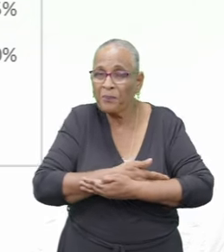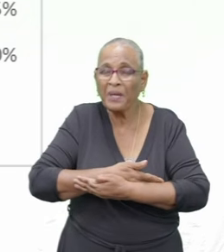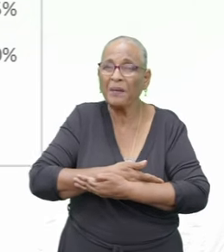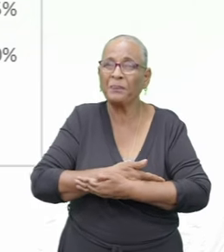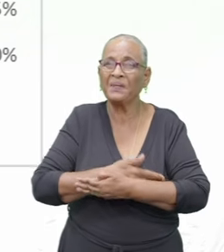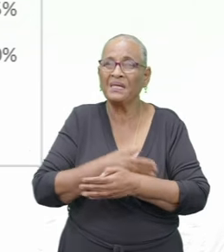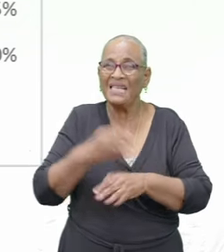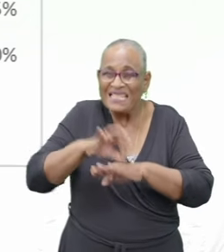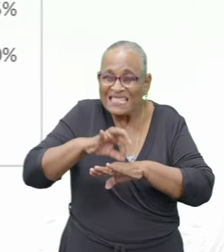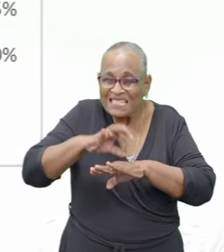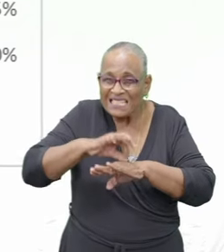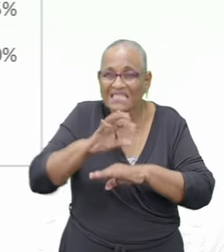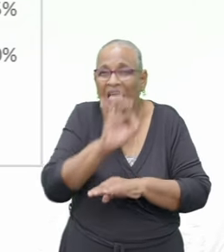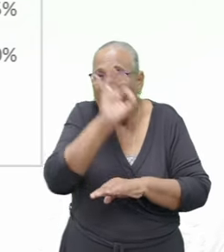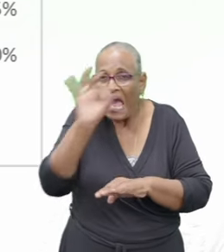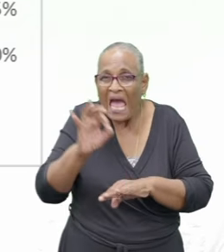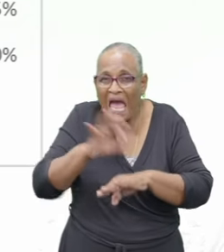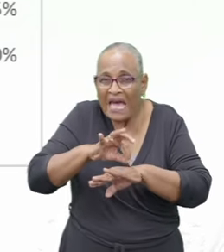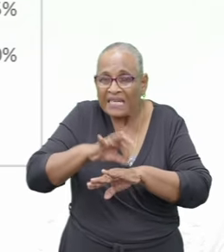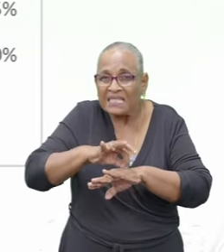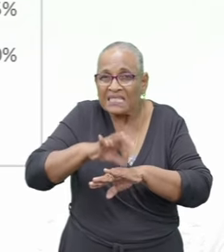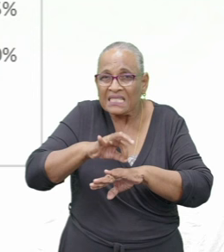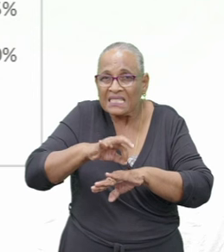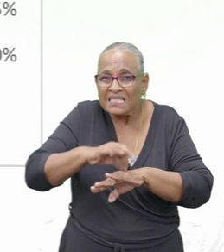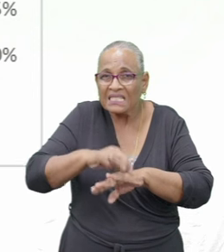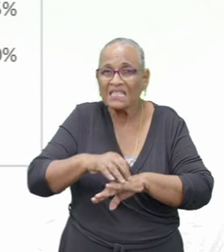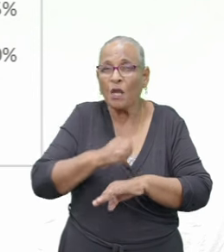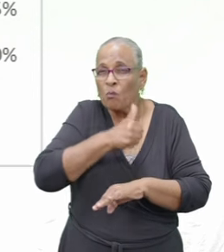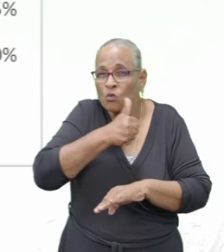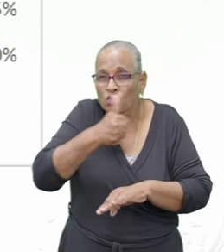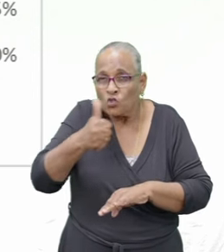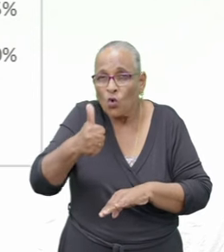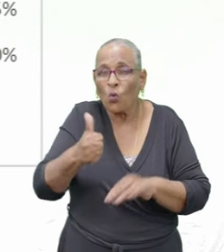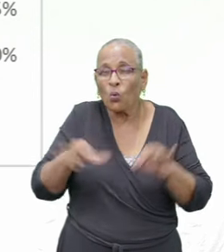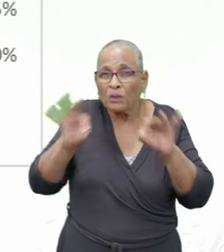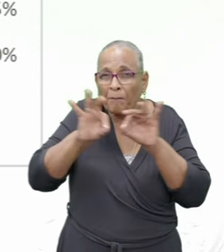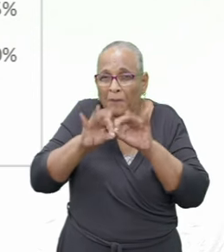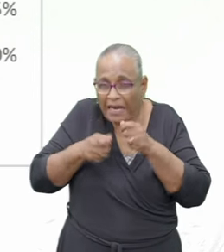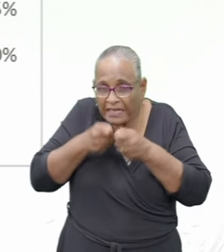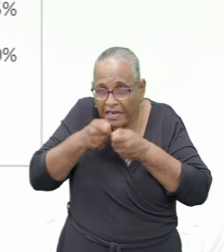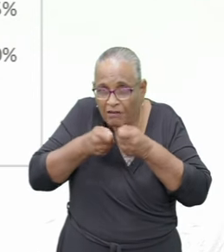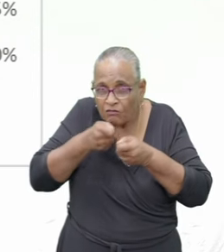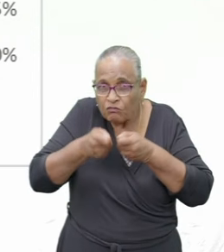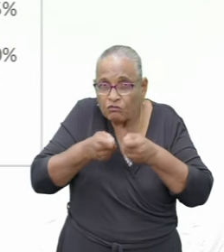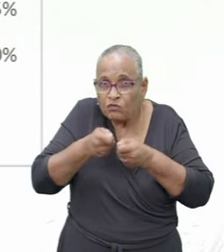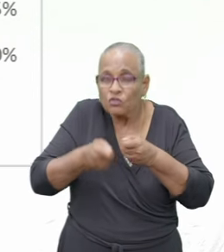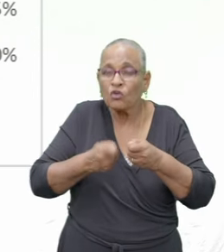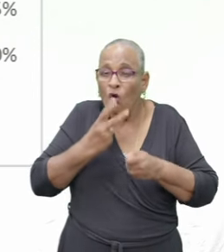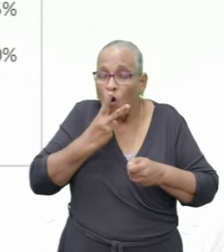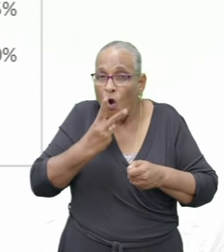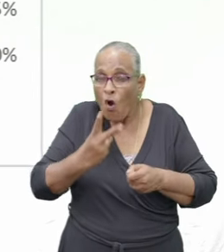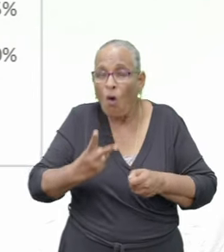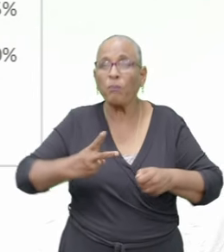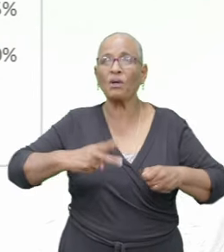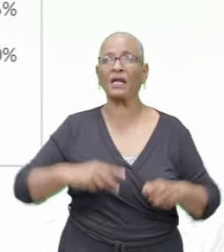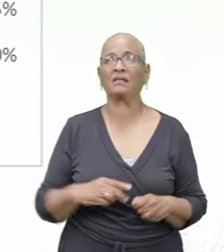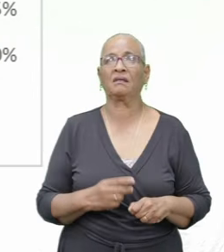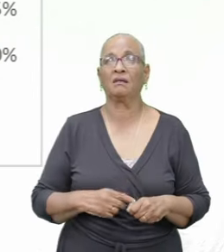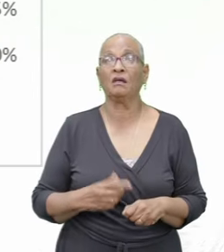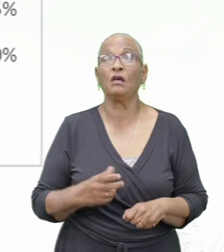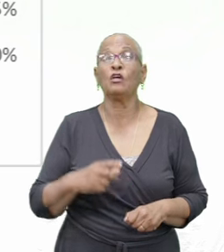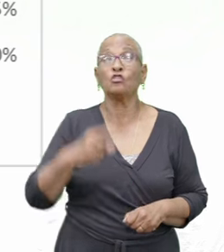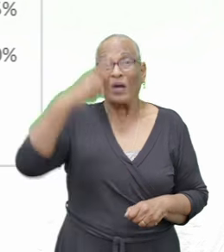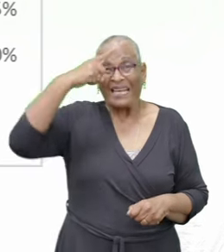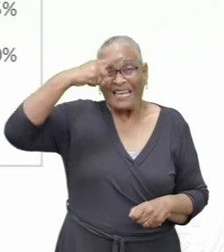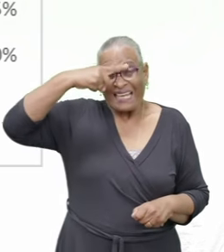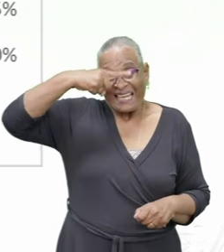overlevingskans binnenkomen en middels intensieve zorg, bewaking en andere zaken getracht wordt door professionals het leven te